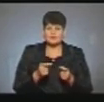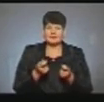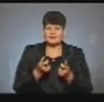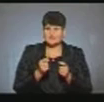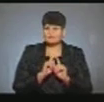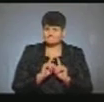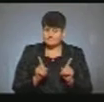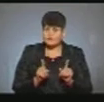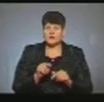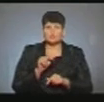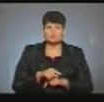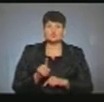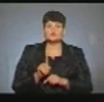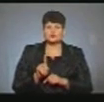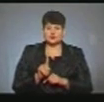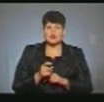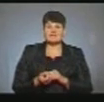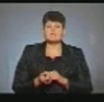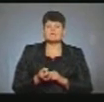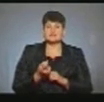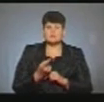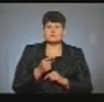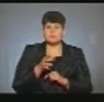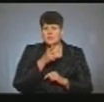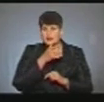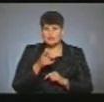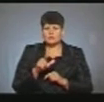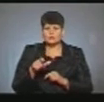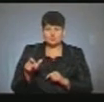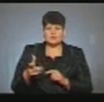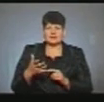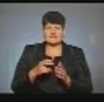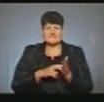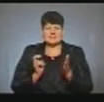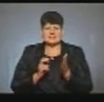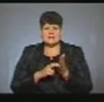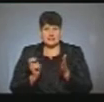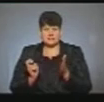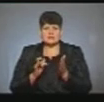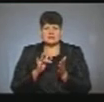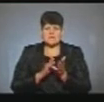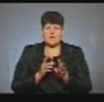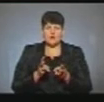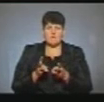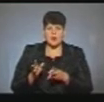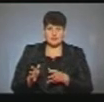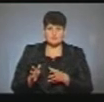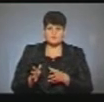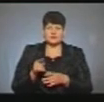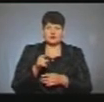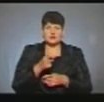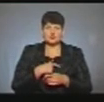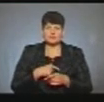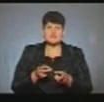невеличкий нюанс. Через те, що, як виясняється, в певний період деякі споживачі, які від'єднувалися від системи центрального опалення, вони